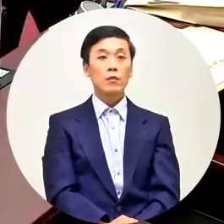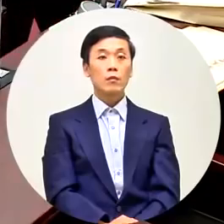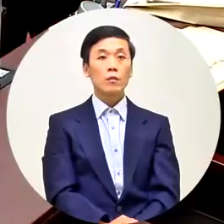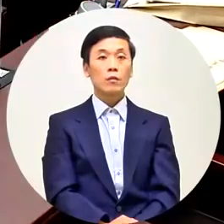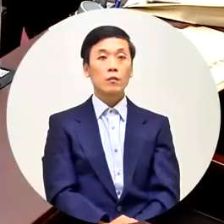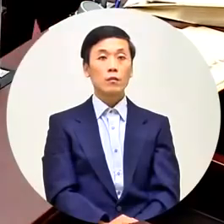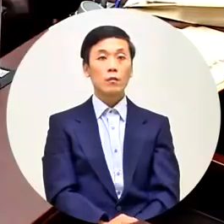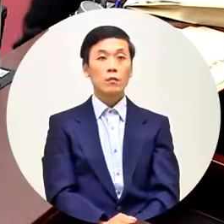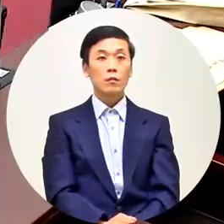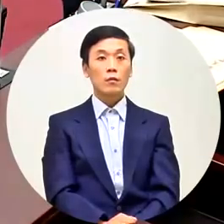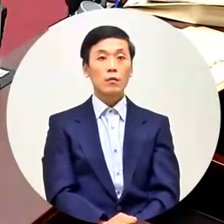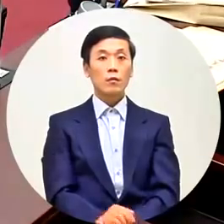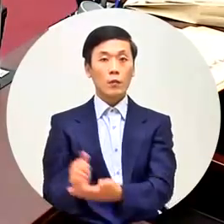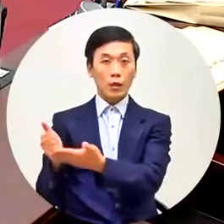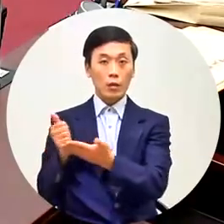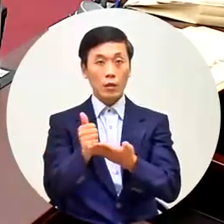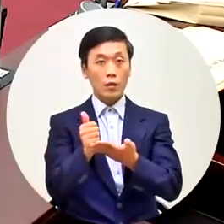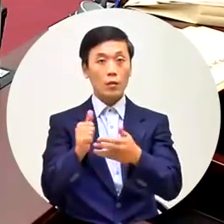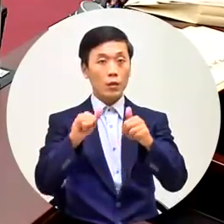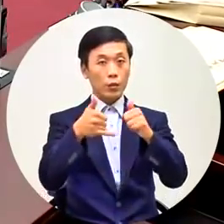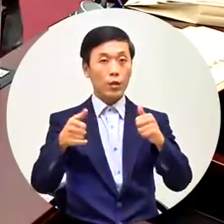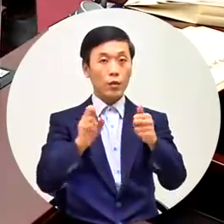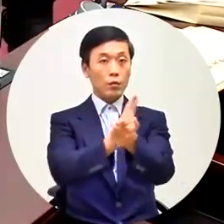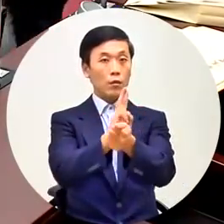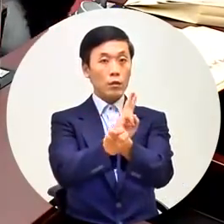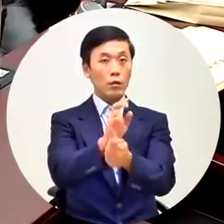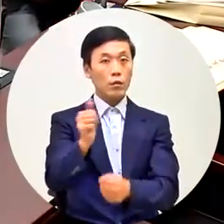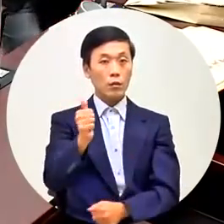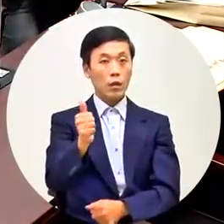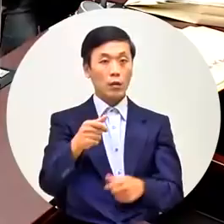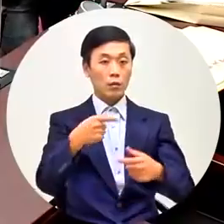请林富宝议员领取选票。